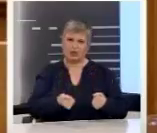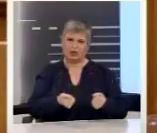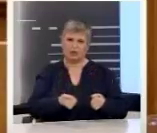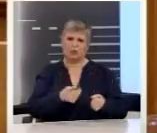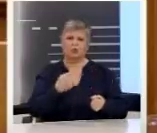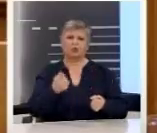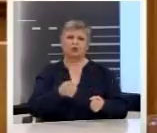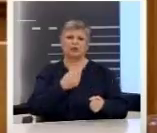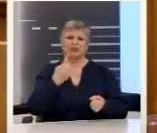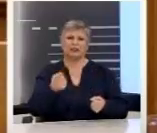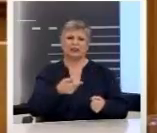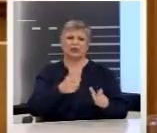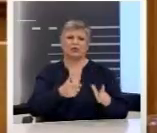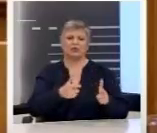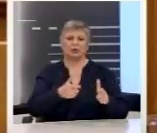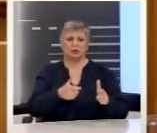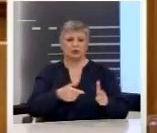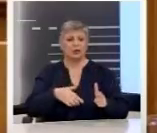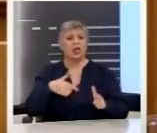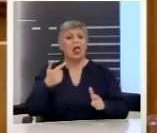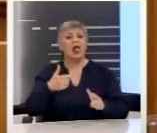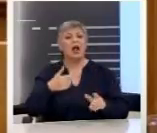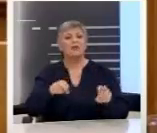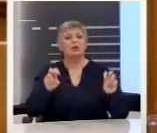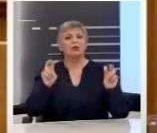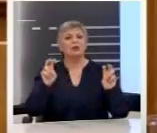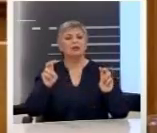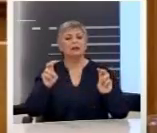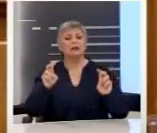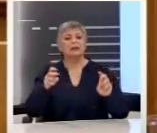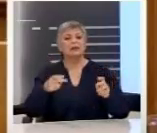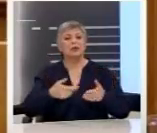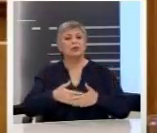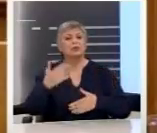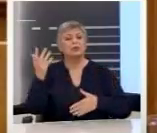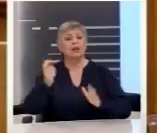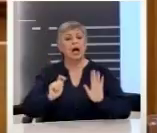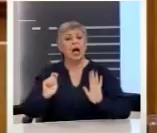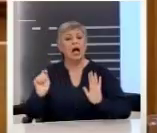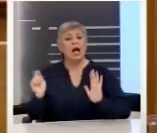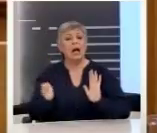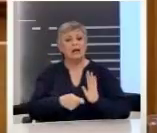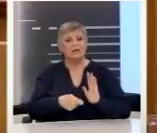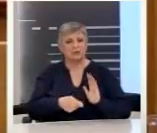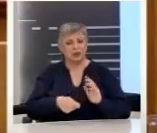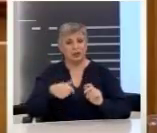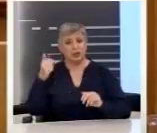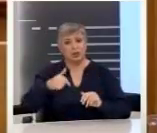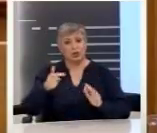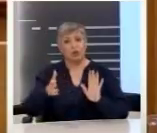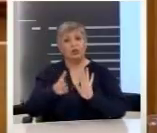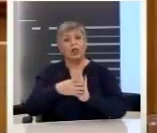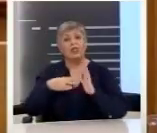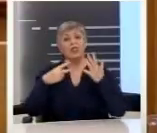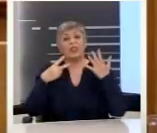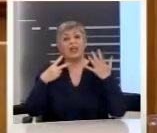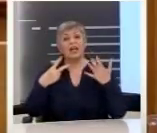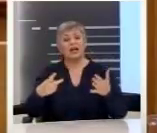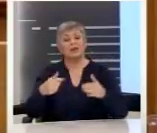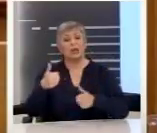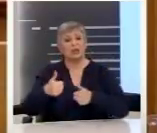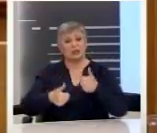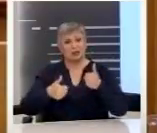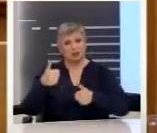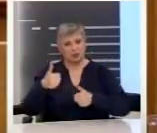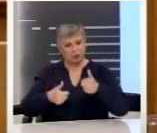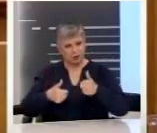το άρθρο που έβγαλε το καρφί στις 17 του μηνός και ξεκίνησε η διαδικασία της